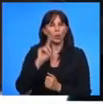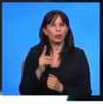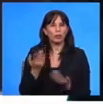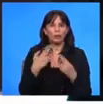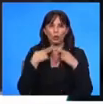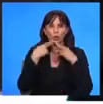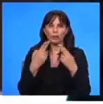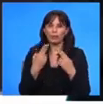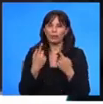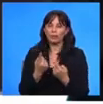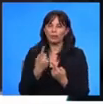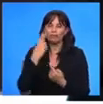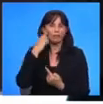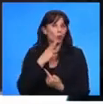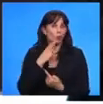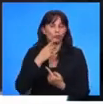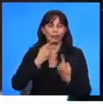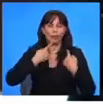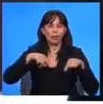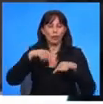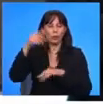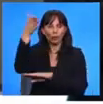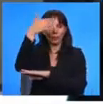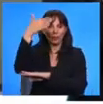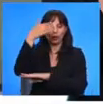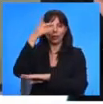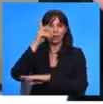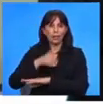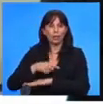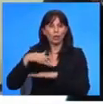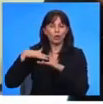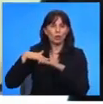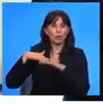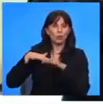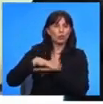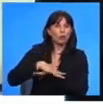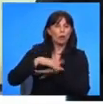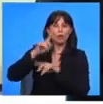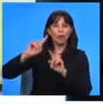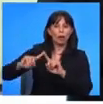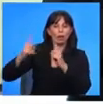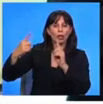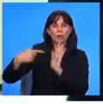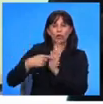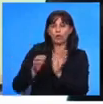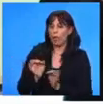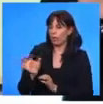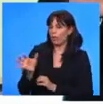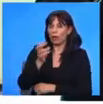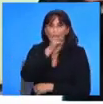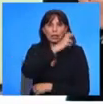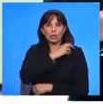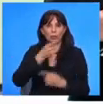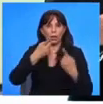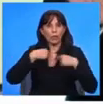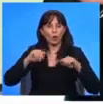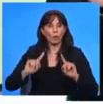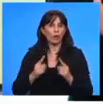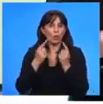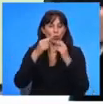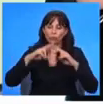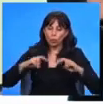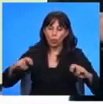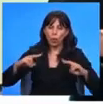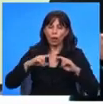תעודת עניות לנו, אנחנו כמדינה, שאנחנו צריכים להיות מושפעים בכלל, מאחרים כדי להדיח את קצינינו, אנחנו באירוע כזה, זה אירוע צריך להיות מתוחקר,